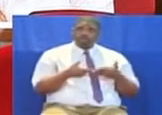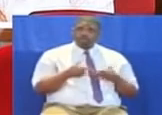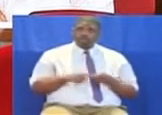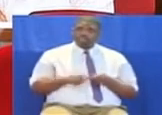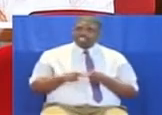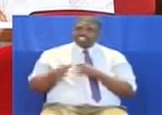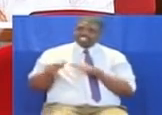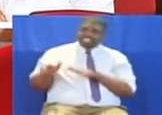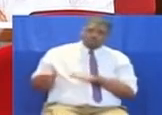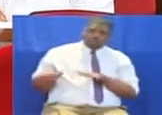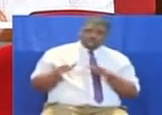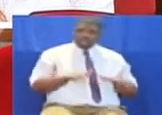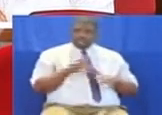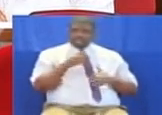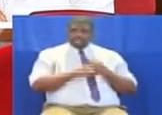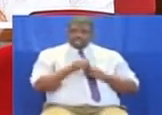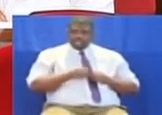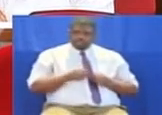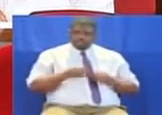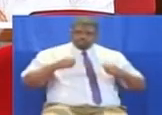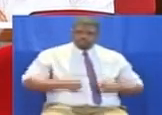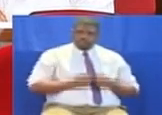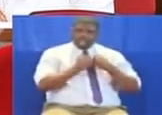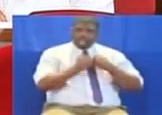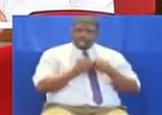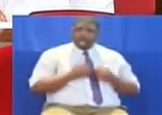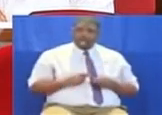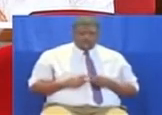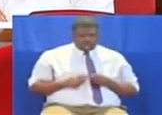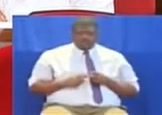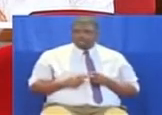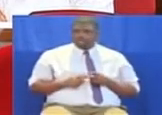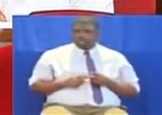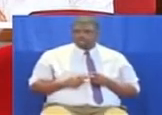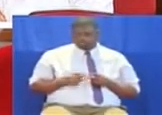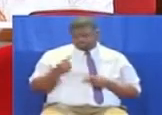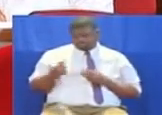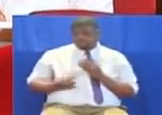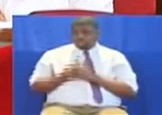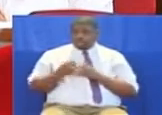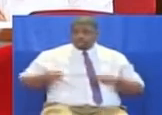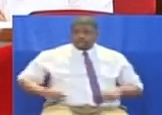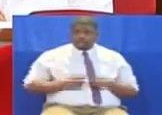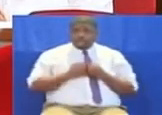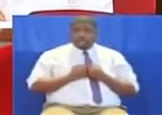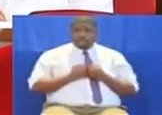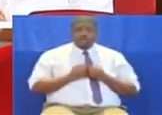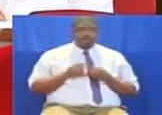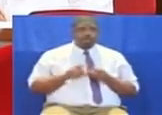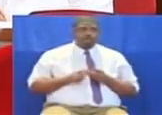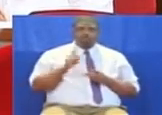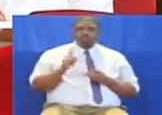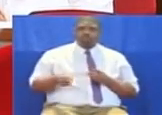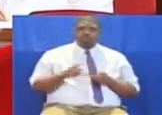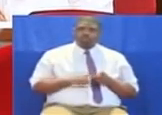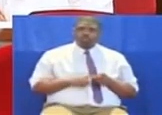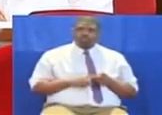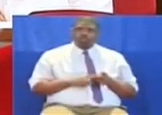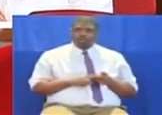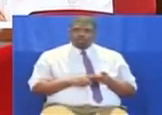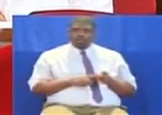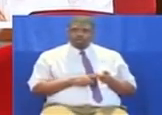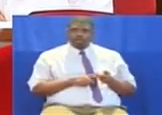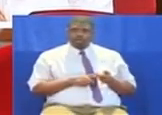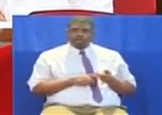Crisis. Kile kitabu kinasema wakati wa majanga yanapotokea, kuna kuwepo na losers, pana kuwepo